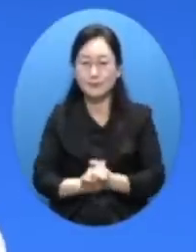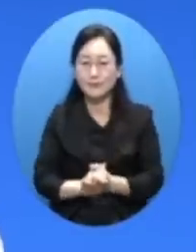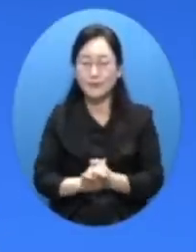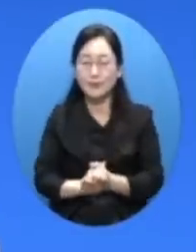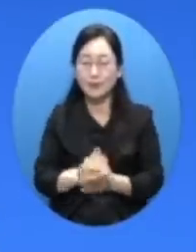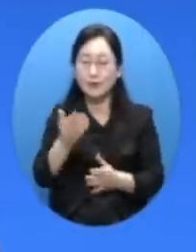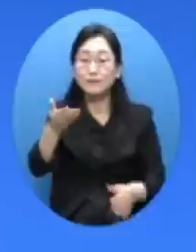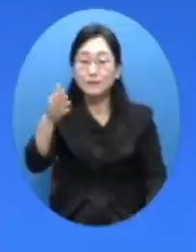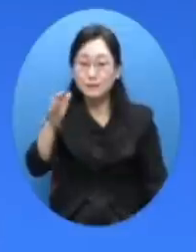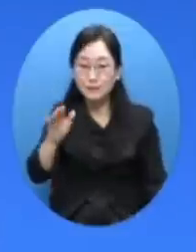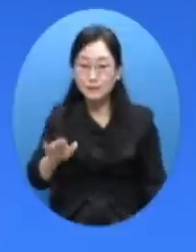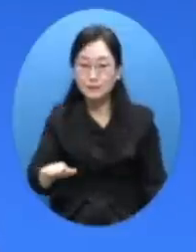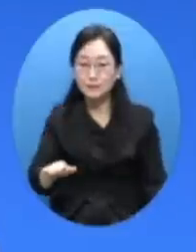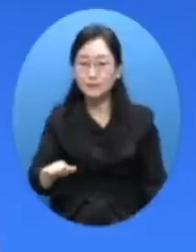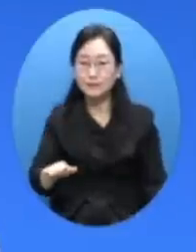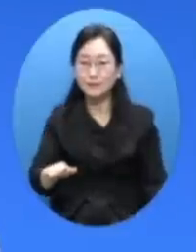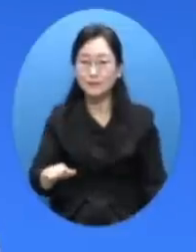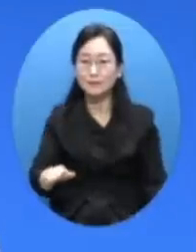그런데